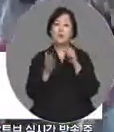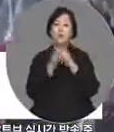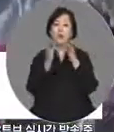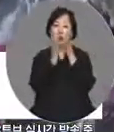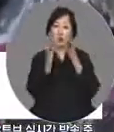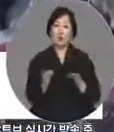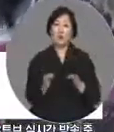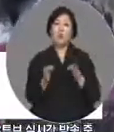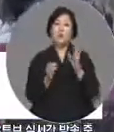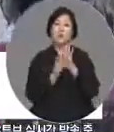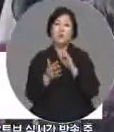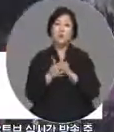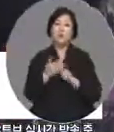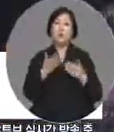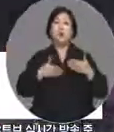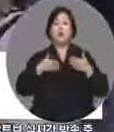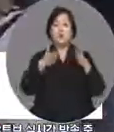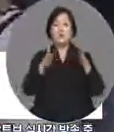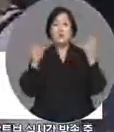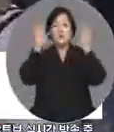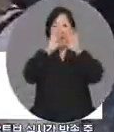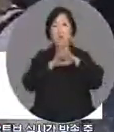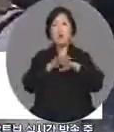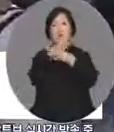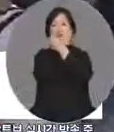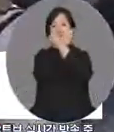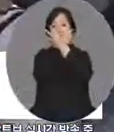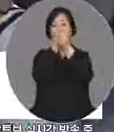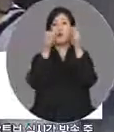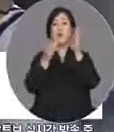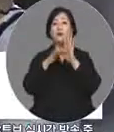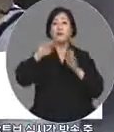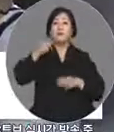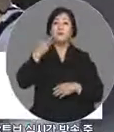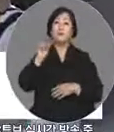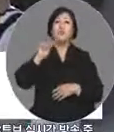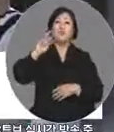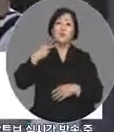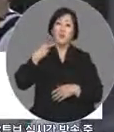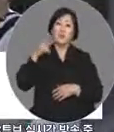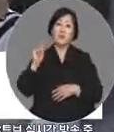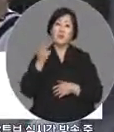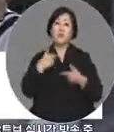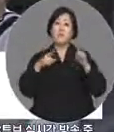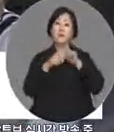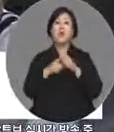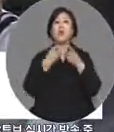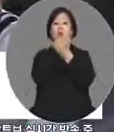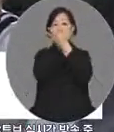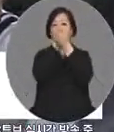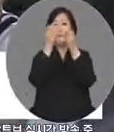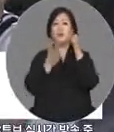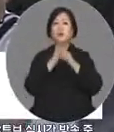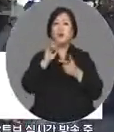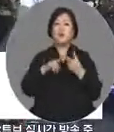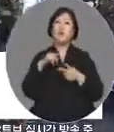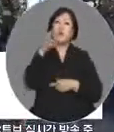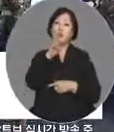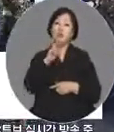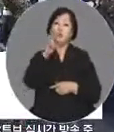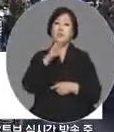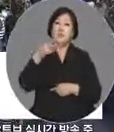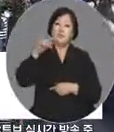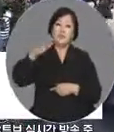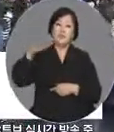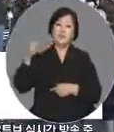중에 장미꽃길 야간 조명이라든가 드론 200대가 벌이는 불빛쇼라든가 클래식, 재즈,